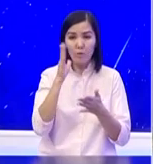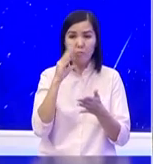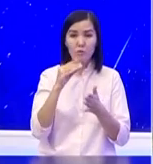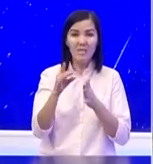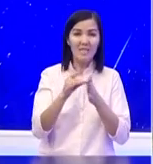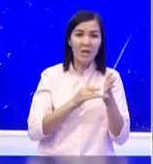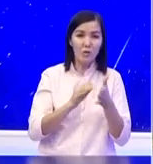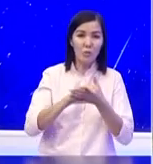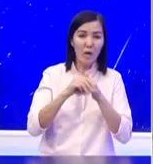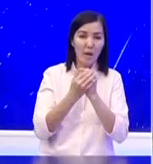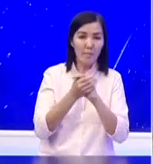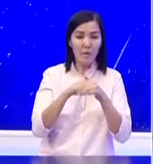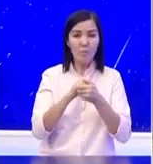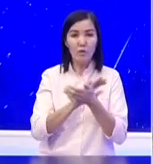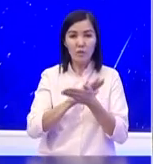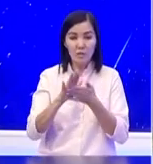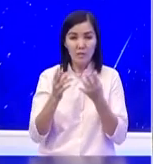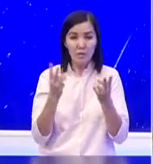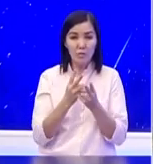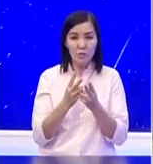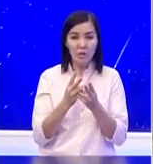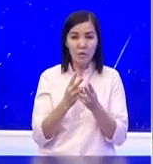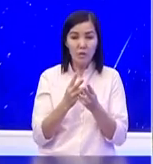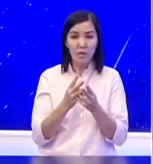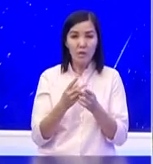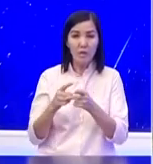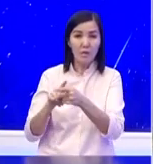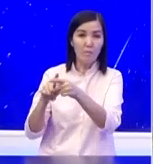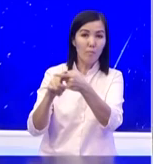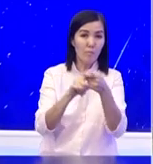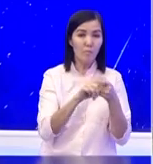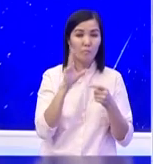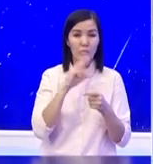немедленно обработать руки, потому что это является источником инфекции.